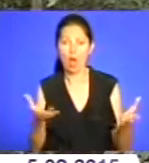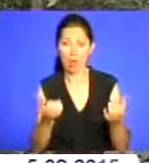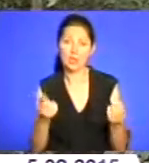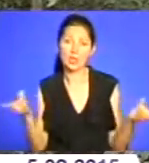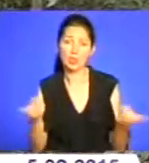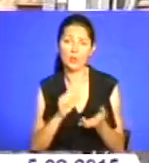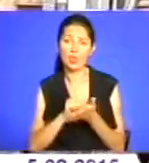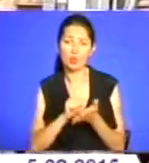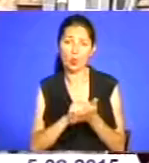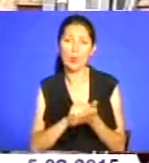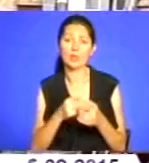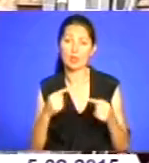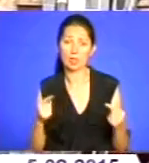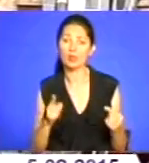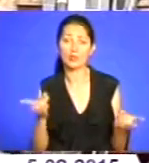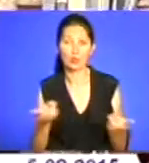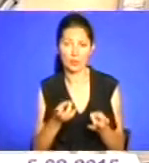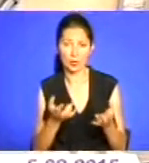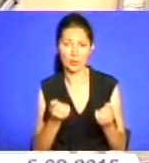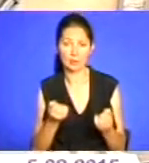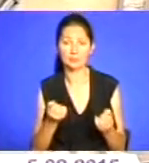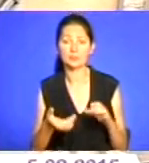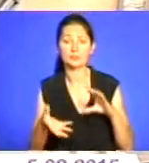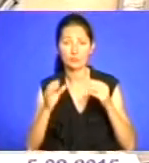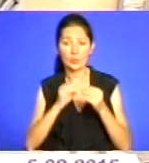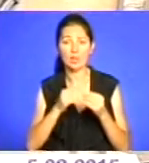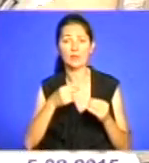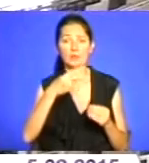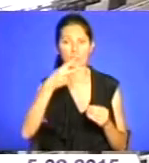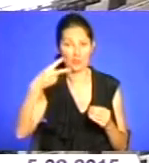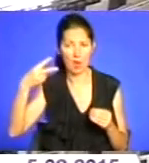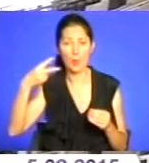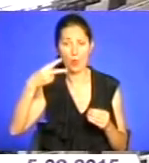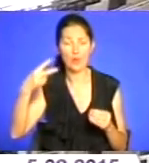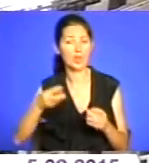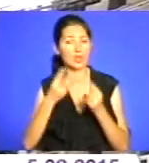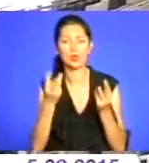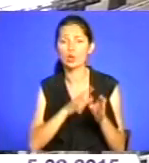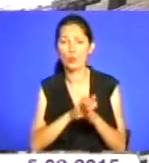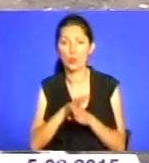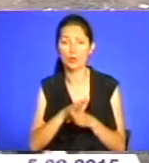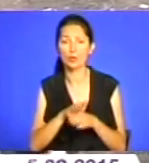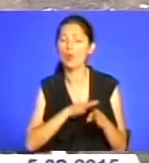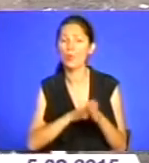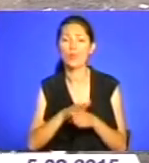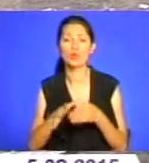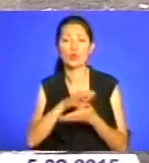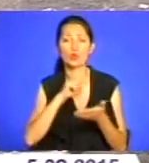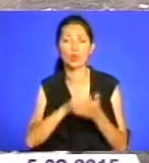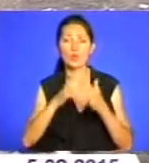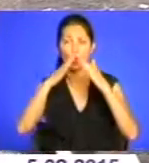перші необхідності. В результаті вщент згоріло 2 верхніх поверхи, повністю зруйновано дах будівлі. Орендарів ми